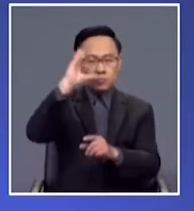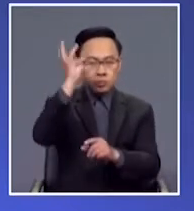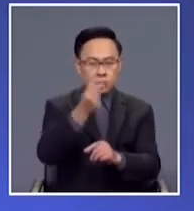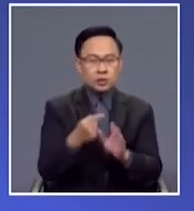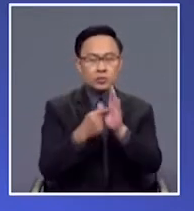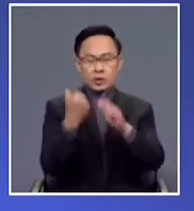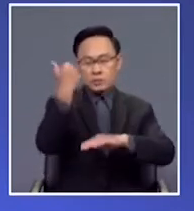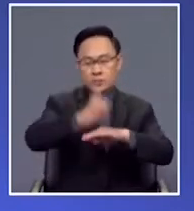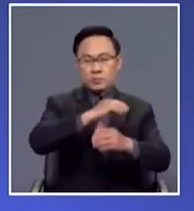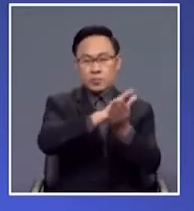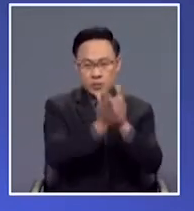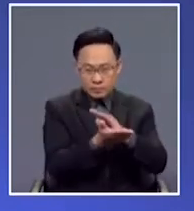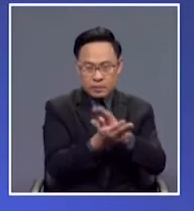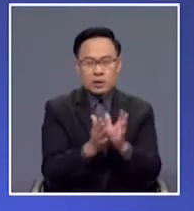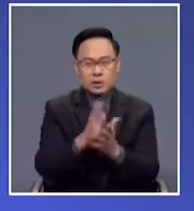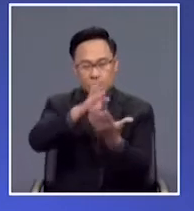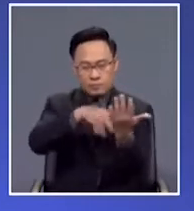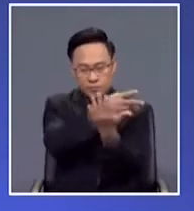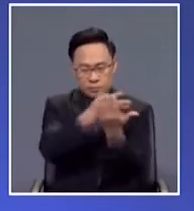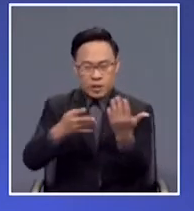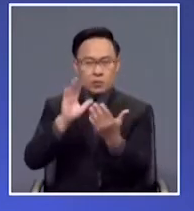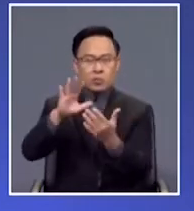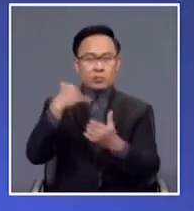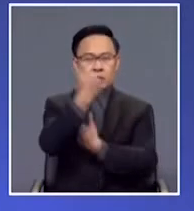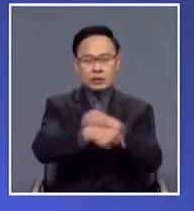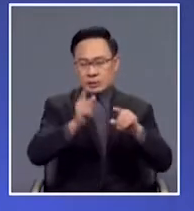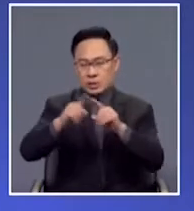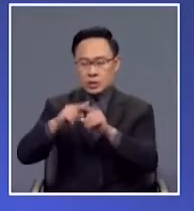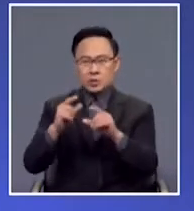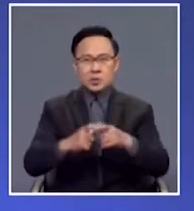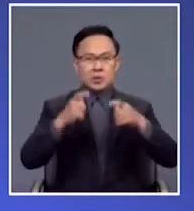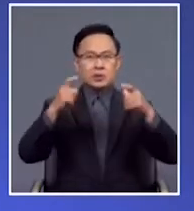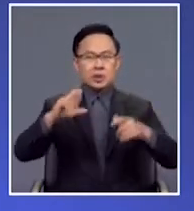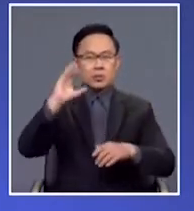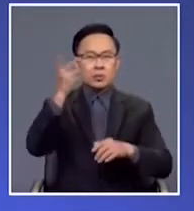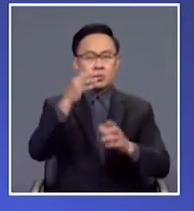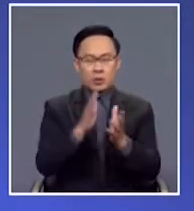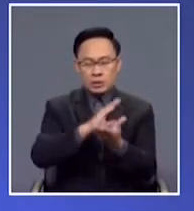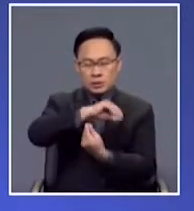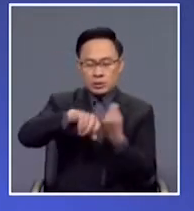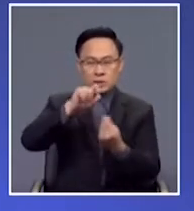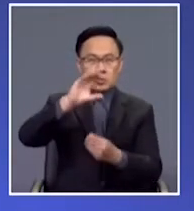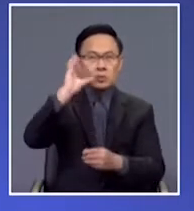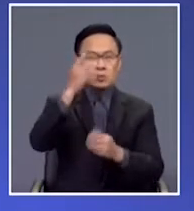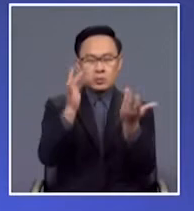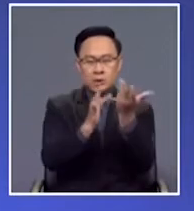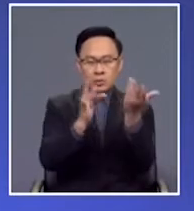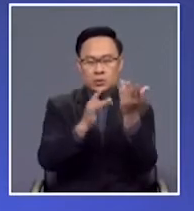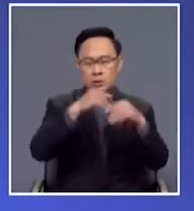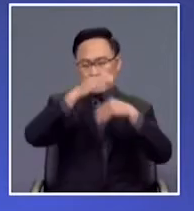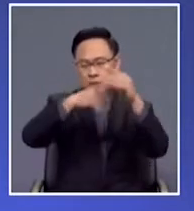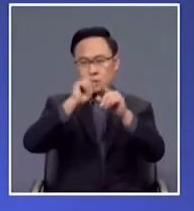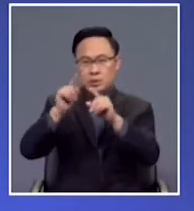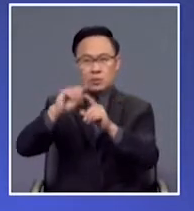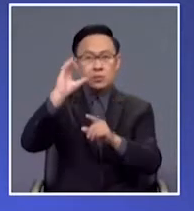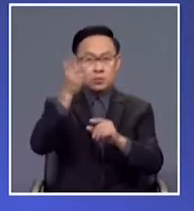งผู้นำและนโยบายของประเทศมหาอำนาจดุลอำนาจทางเศรษฐกิจและการเมืองของโลกเทคโนโลยีและนวัตกรรมใหม่